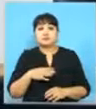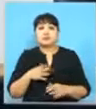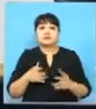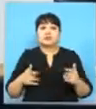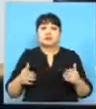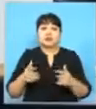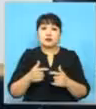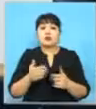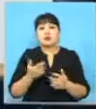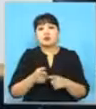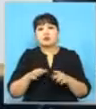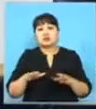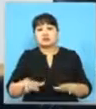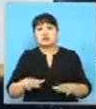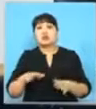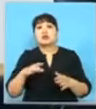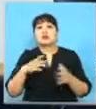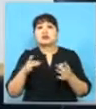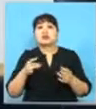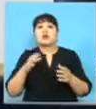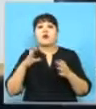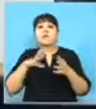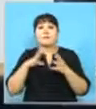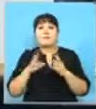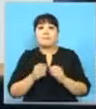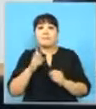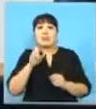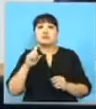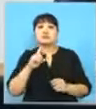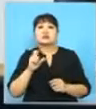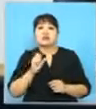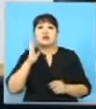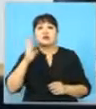организации здесь сырьевой базы ГУМРС. Мы уже приобрели